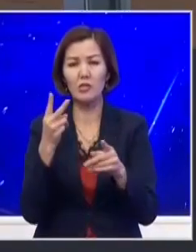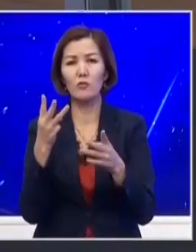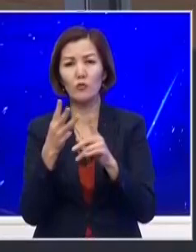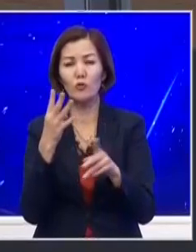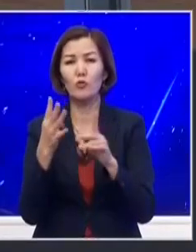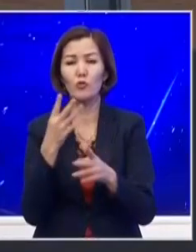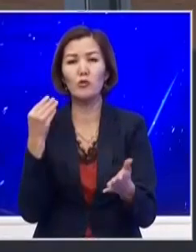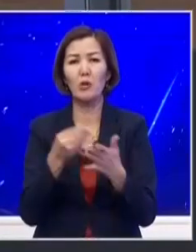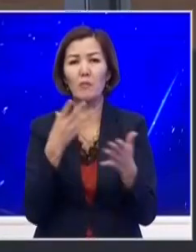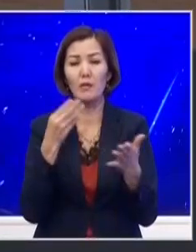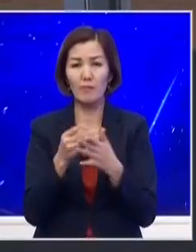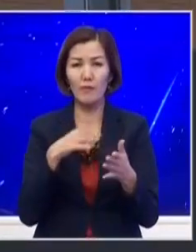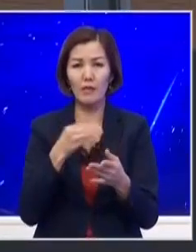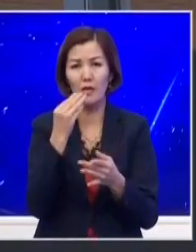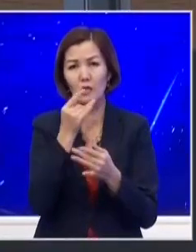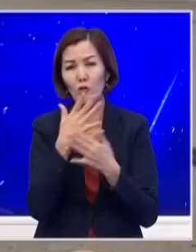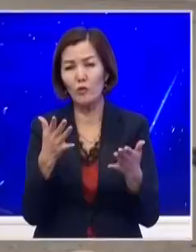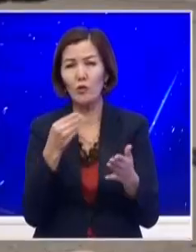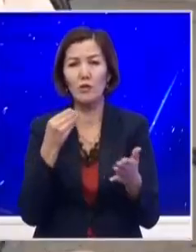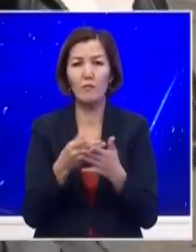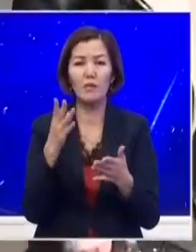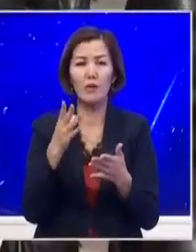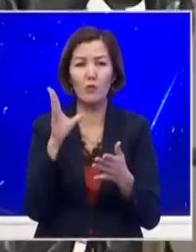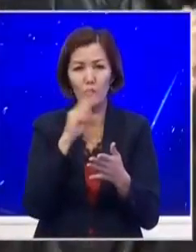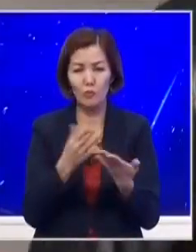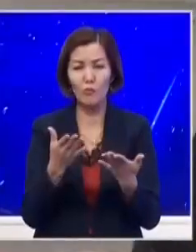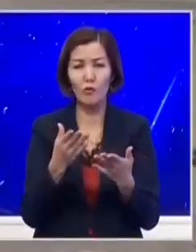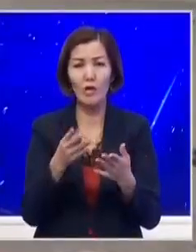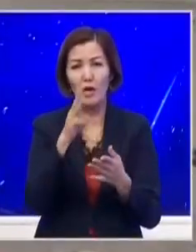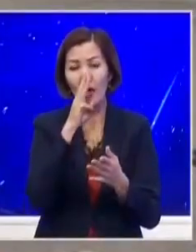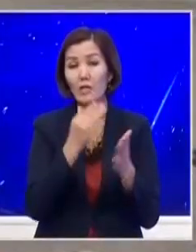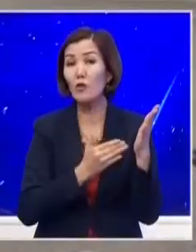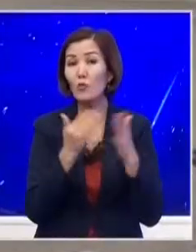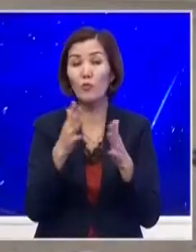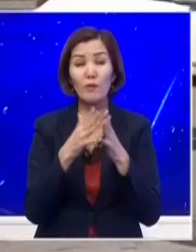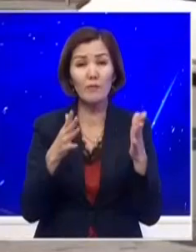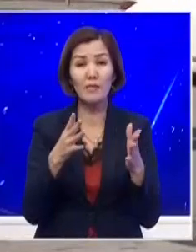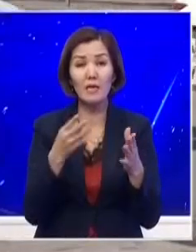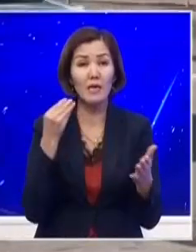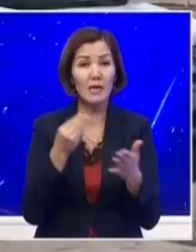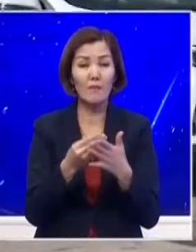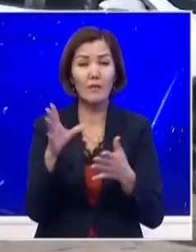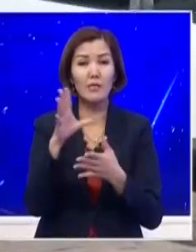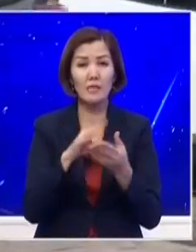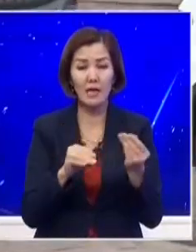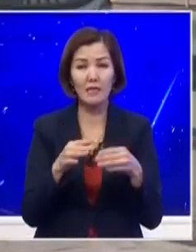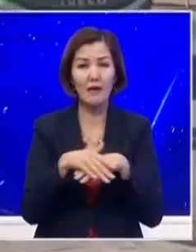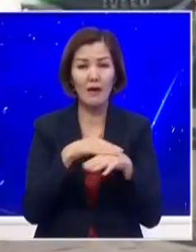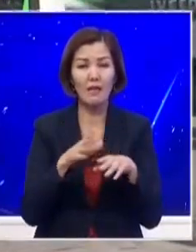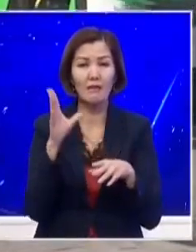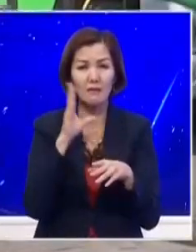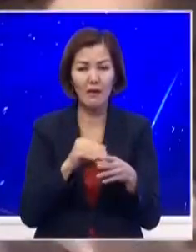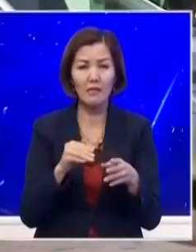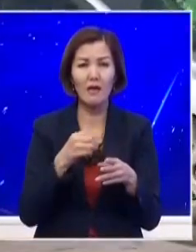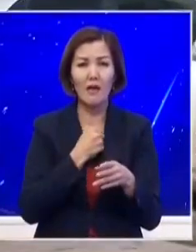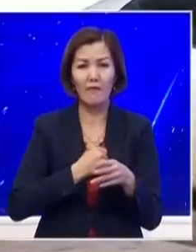отырғанда, жол ақысы, азық бағасы шарықтап кетпесе болғаны. Айлық көбеймей, қауырт қымбатшылық басталса, Бұхара үнсіз қалмасы анық.